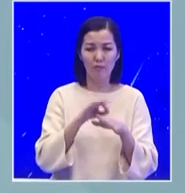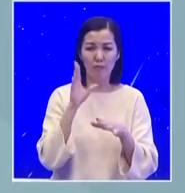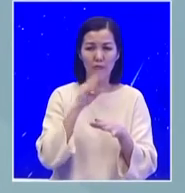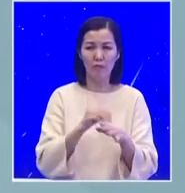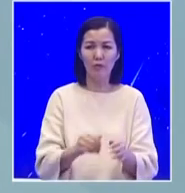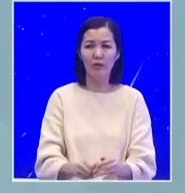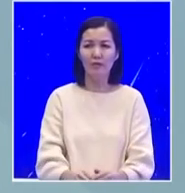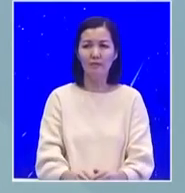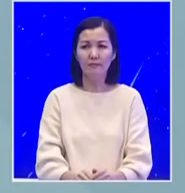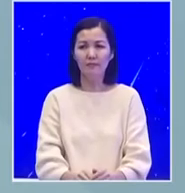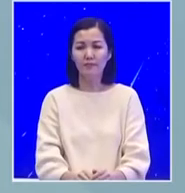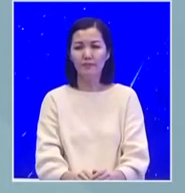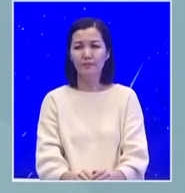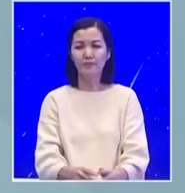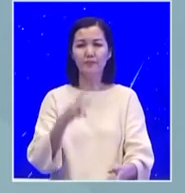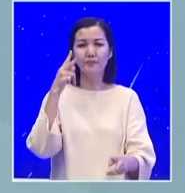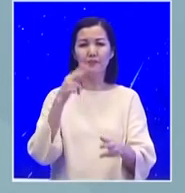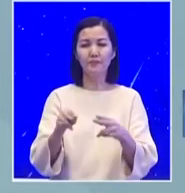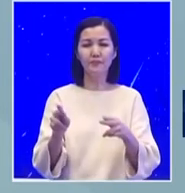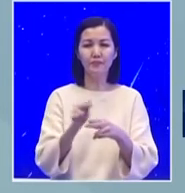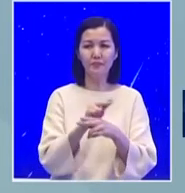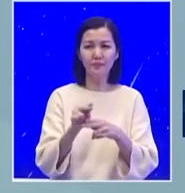Уже закончили лечение,